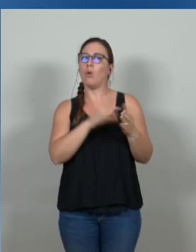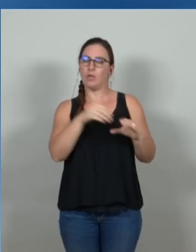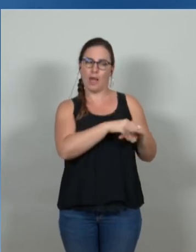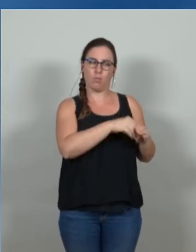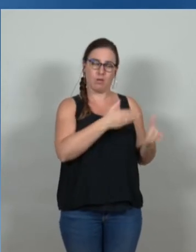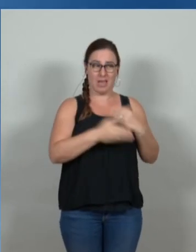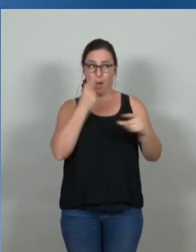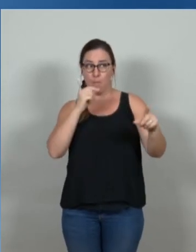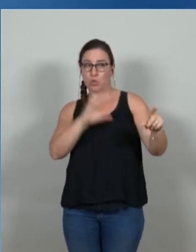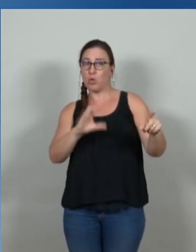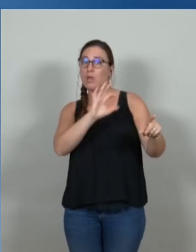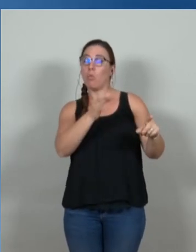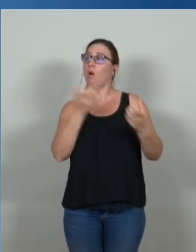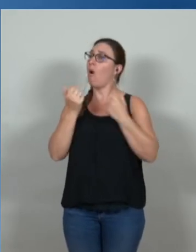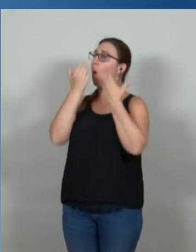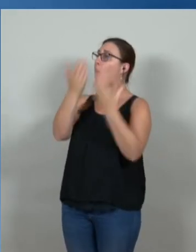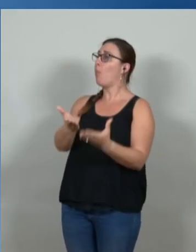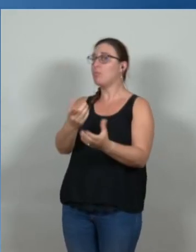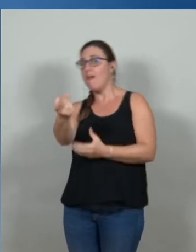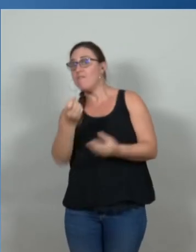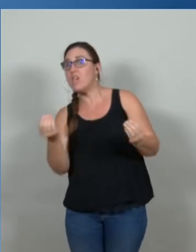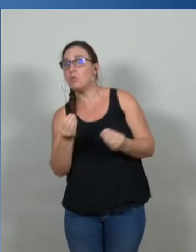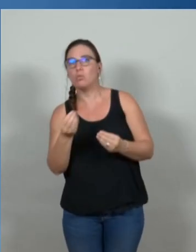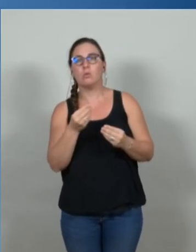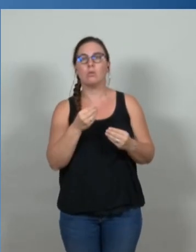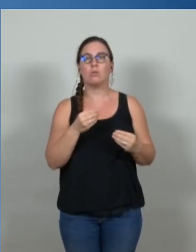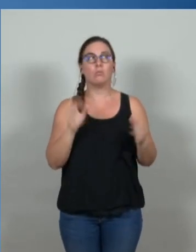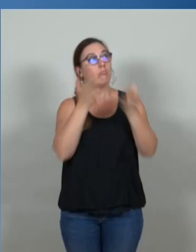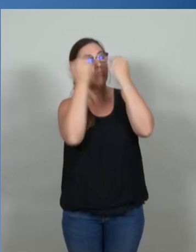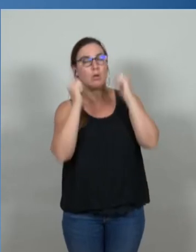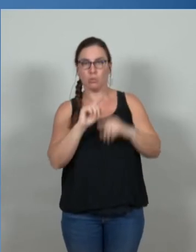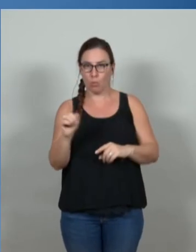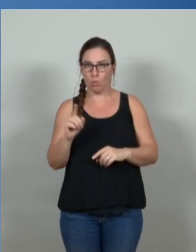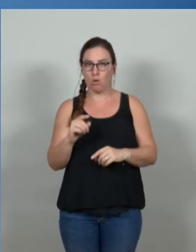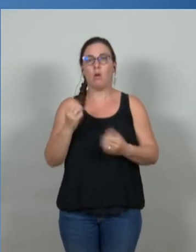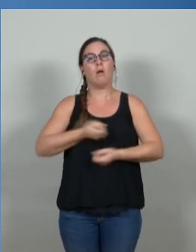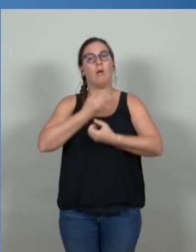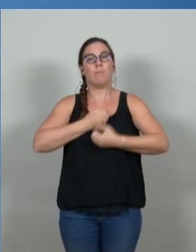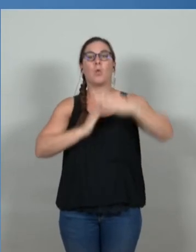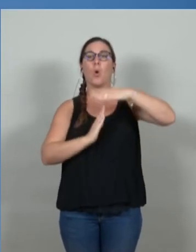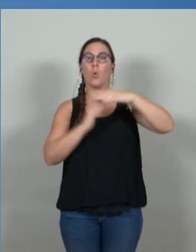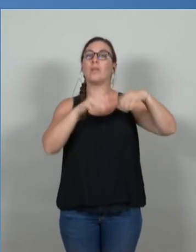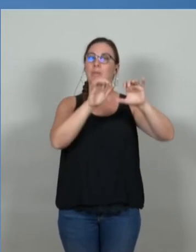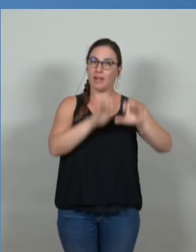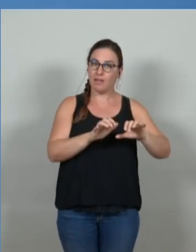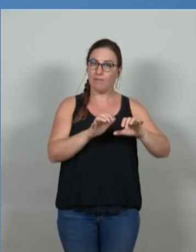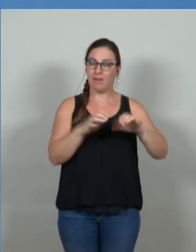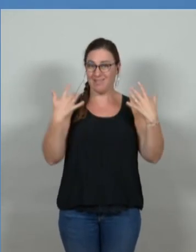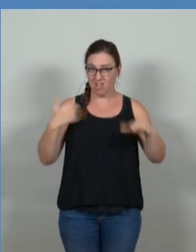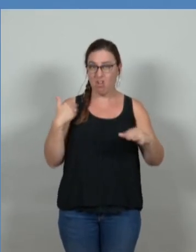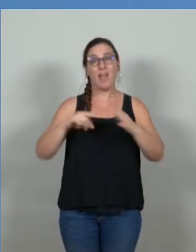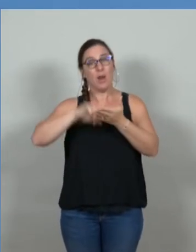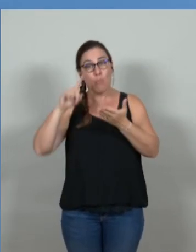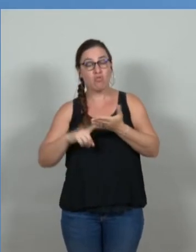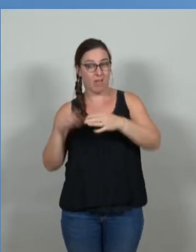Monsieur Carignon a raison on fait jamais des propositions sans savoir le financer c'est pour ça que lors de mon expression sur les contes administratifs et déjà sur le budget